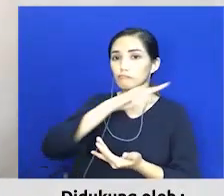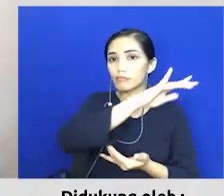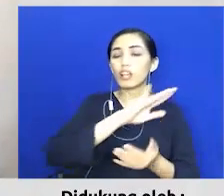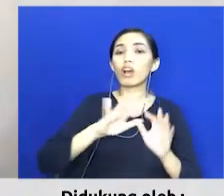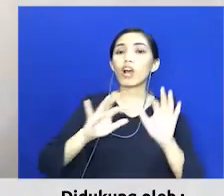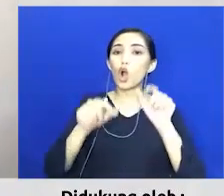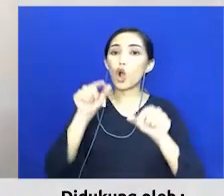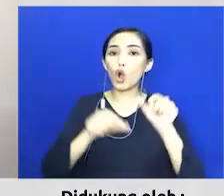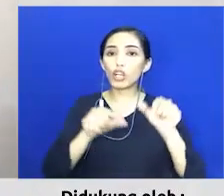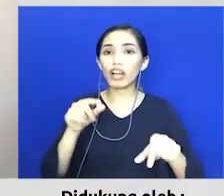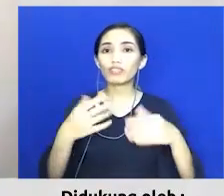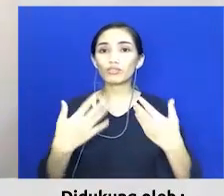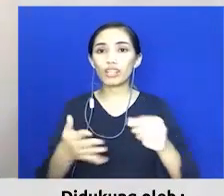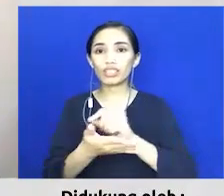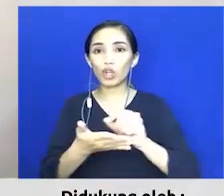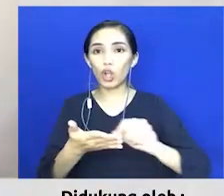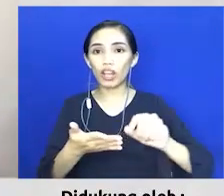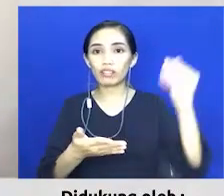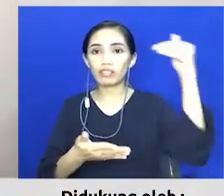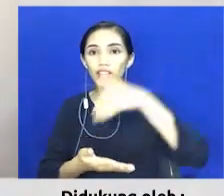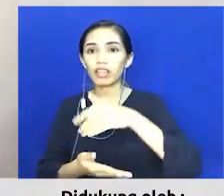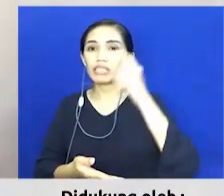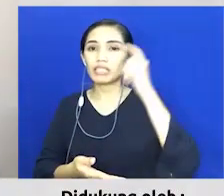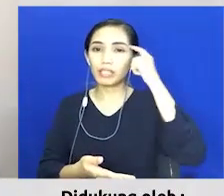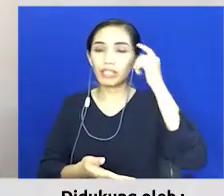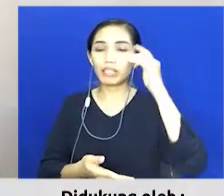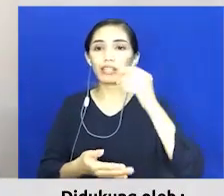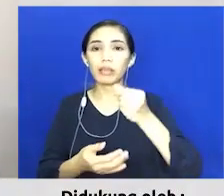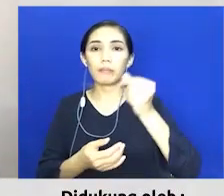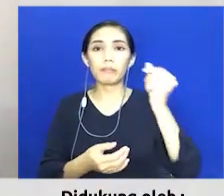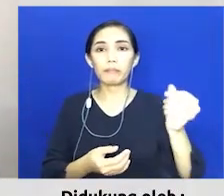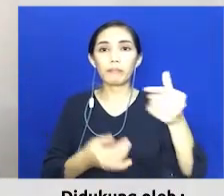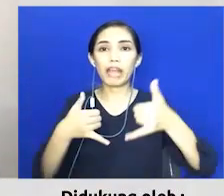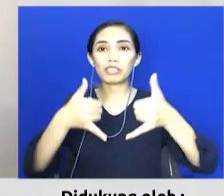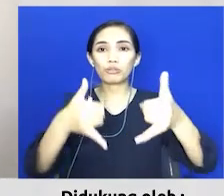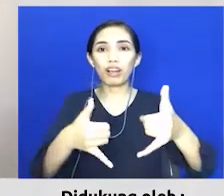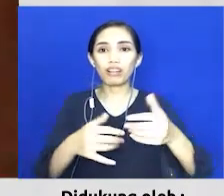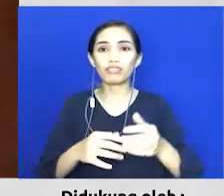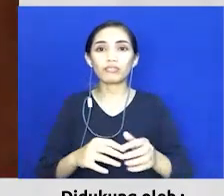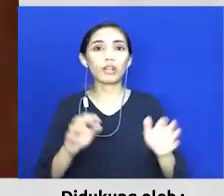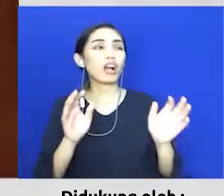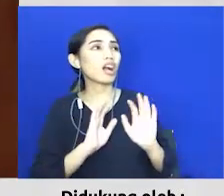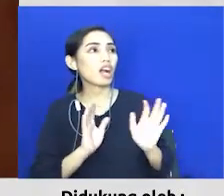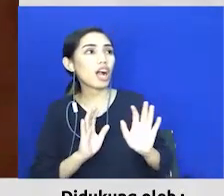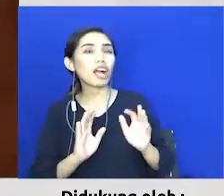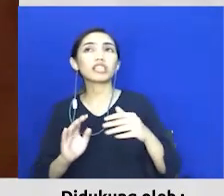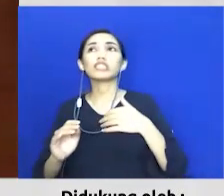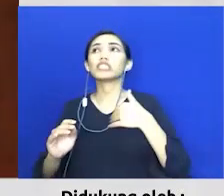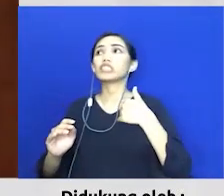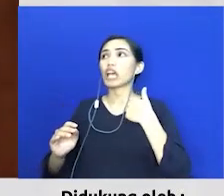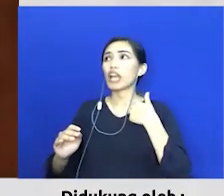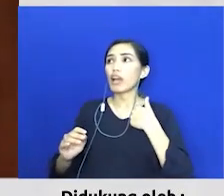kalau orang sudah sekolah di luar negeri dikira dapat beasiswa ya. Saya ini sekolah dengan jaga malam ya, saya ini penjaga